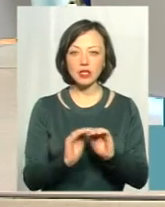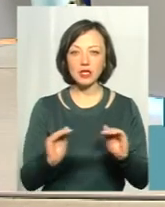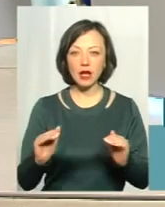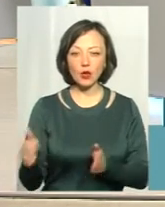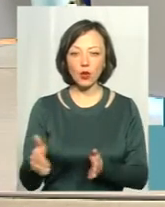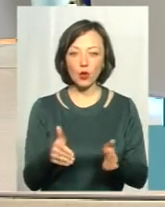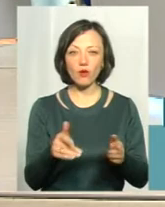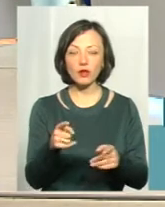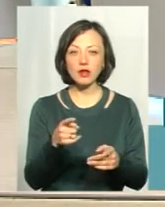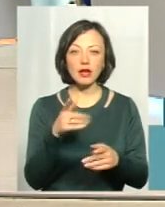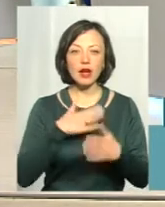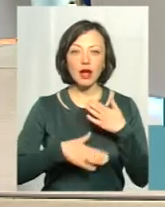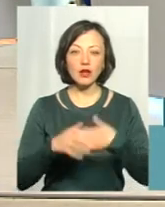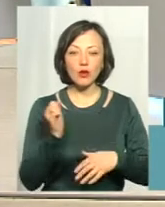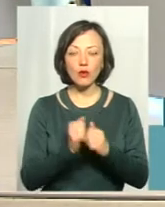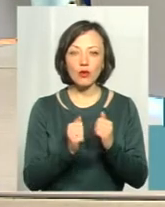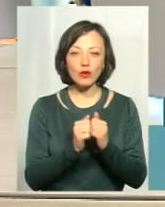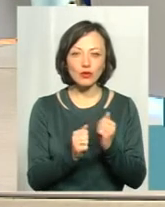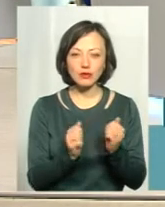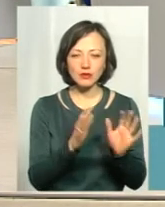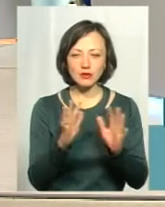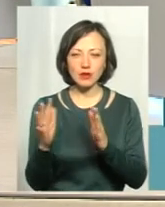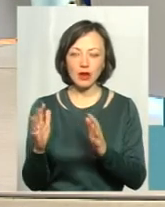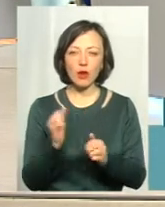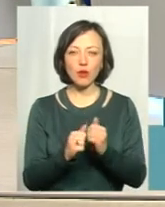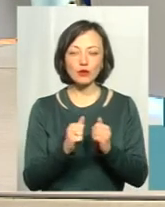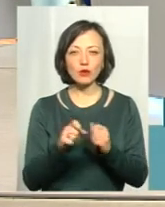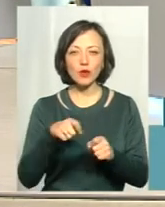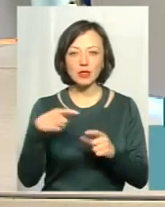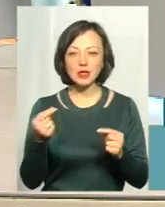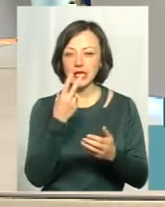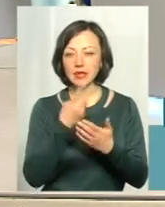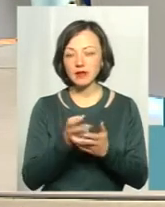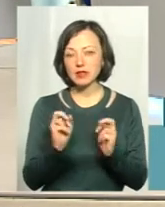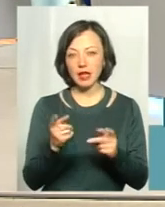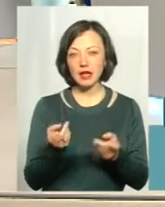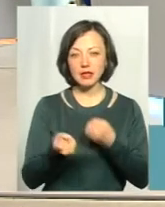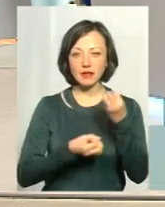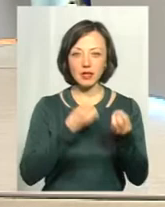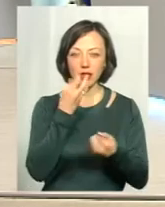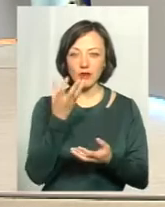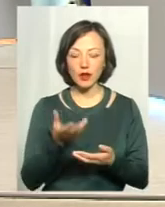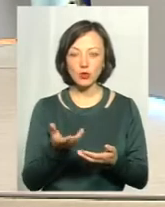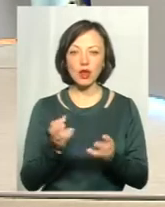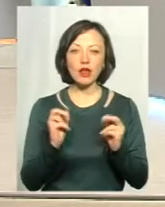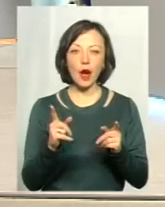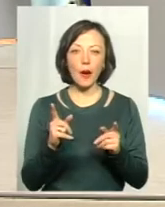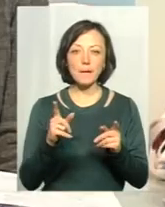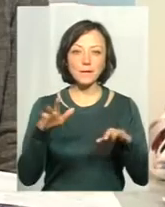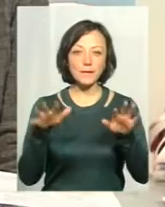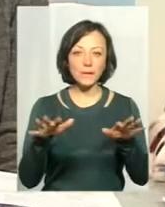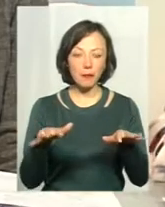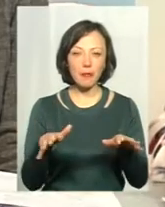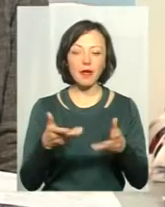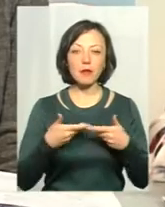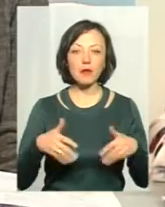дорогою, вони радіють кожній травинці, кожному листочку. Вони дивляться, як цвіте квіточка, як падає дощик.